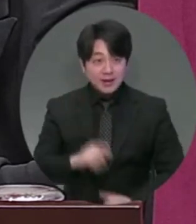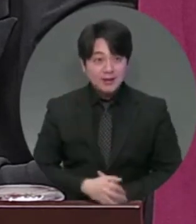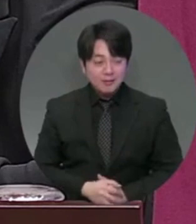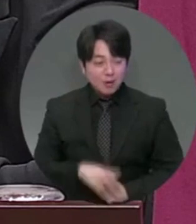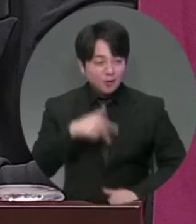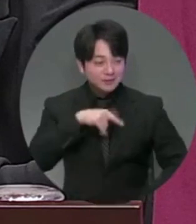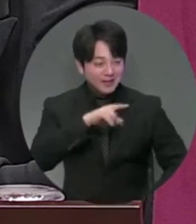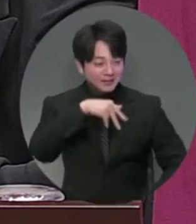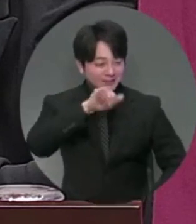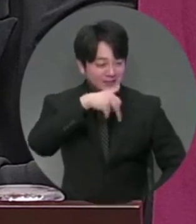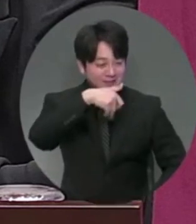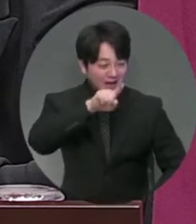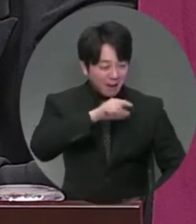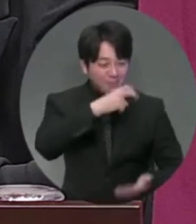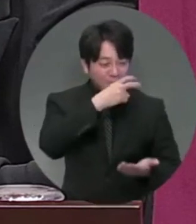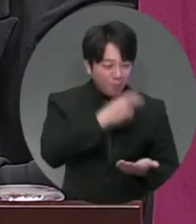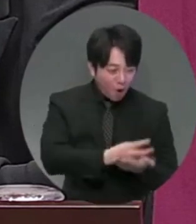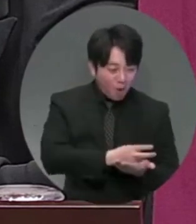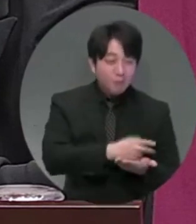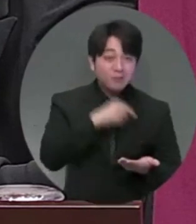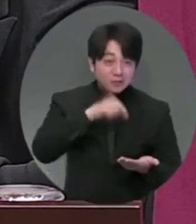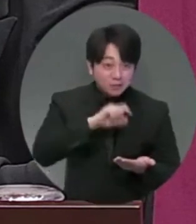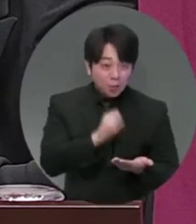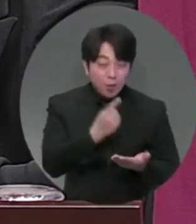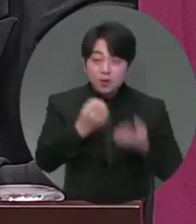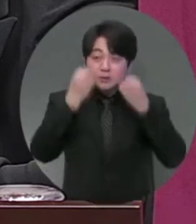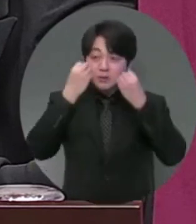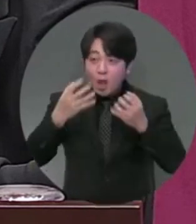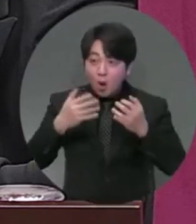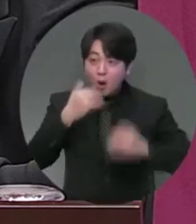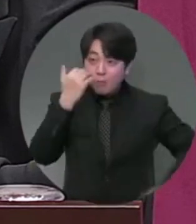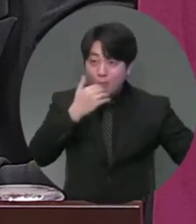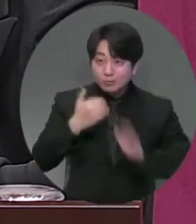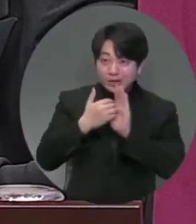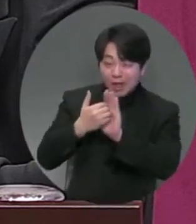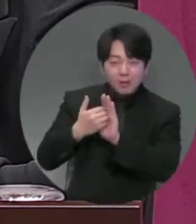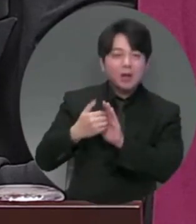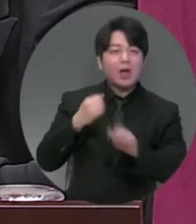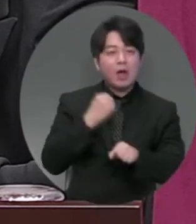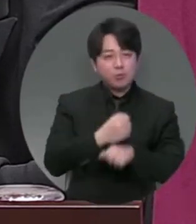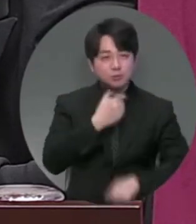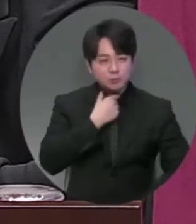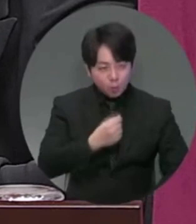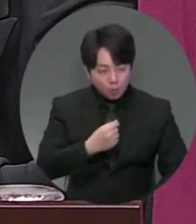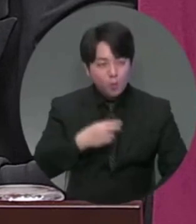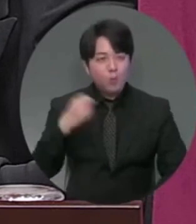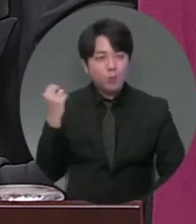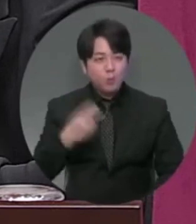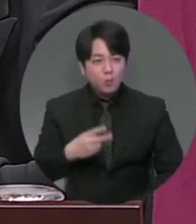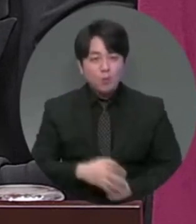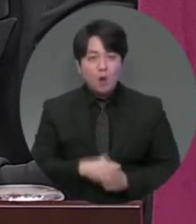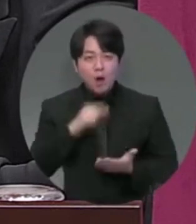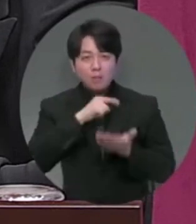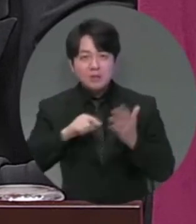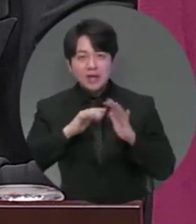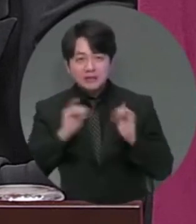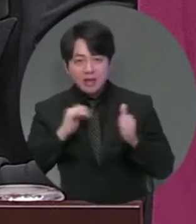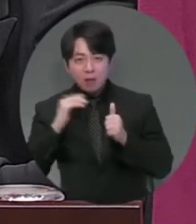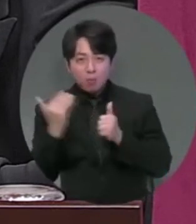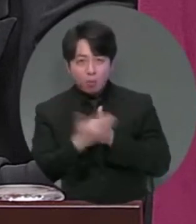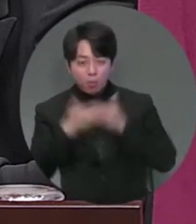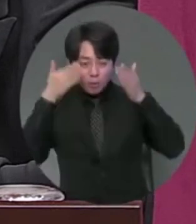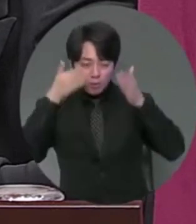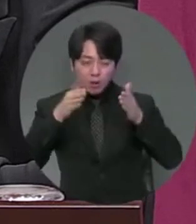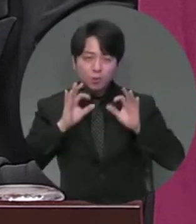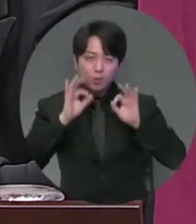제시카 법은 그걸로 인한 어떤 새로운 성범죄를 맡겠다는 것이고요 스토킹 방지법 같은 경우는 거기서 피해자들을 현실적으로 보호하려고 노력하겠다는 것이고요